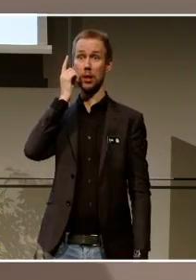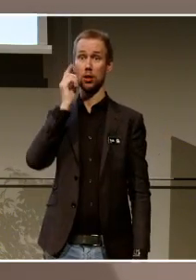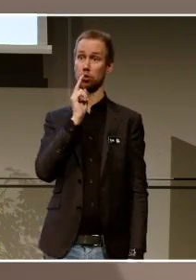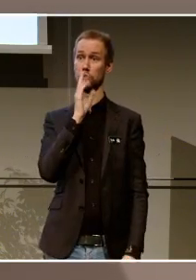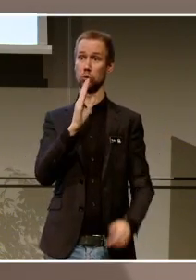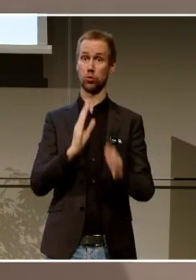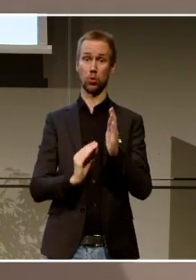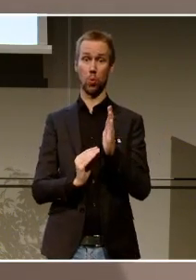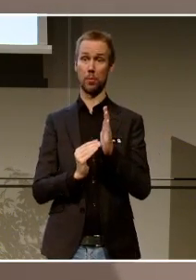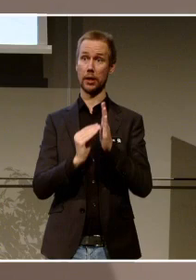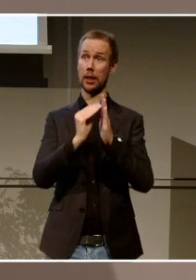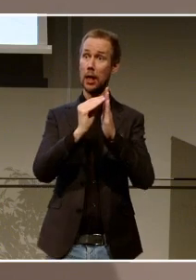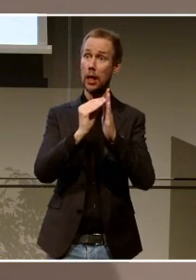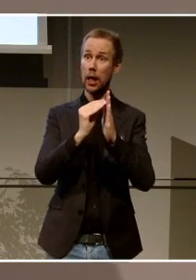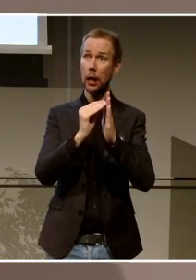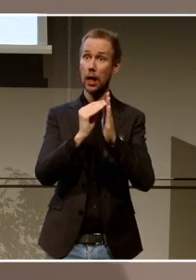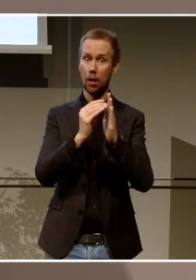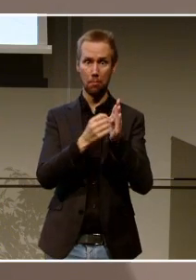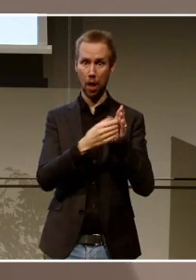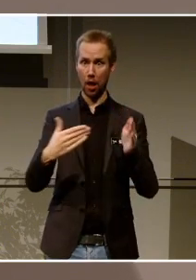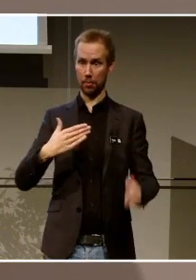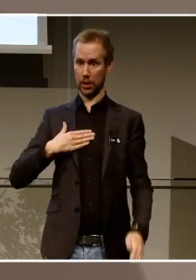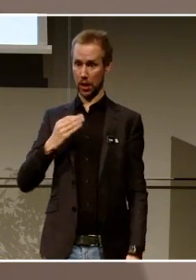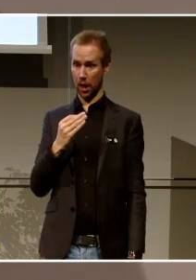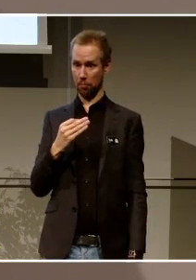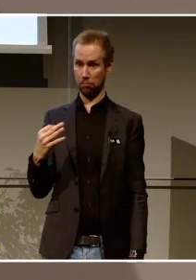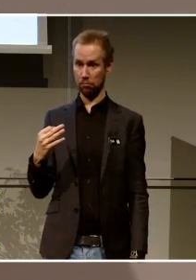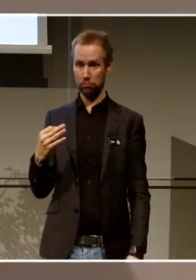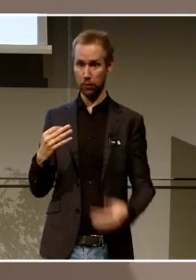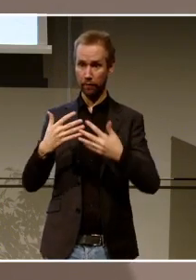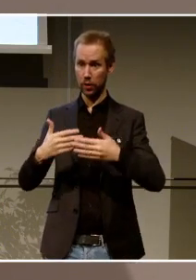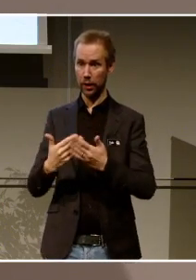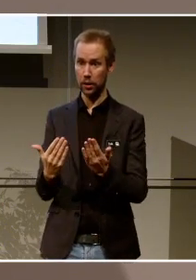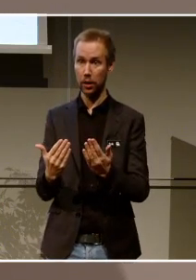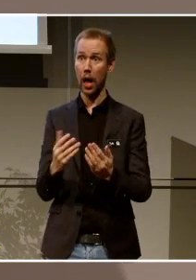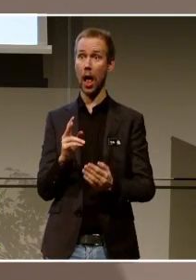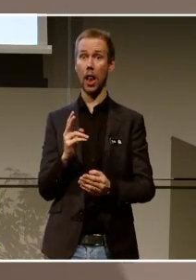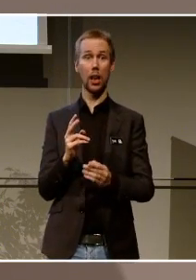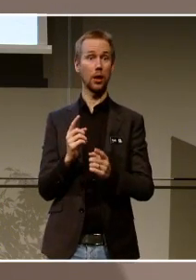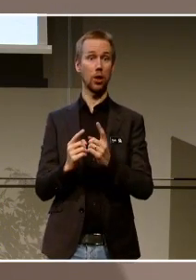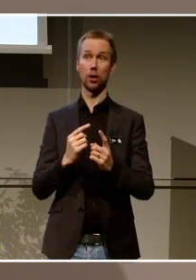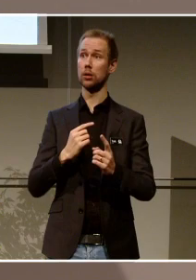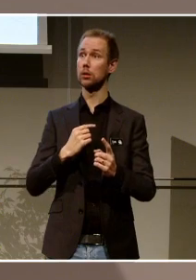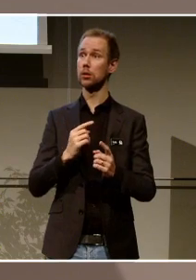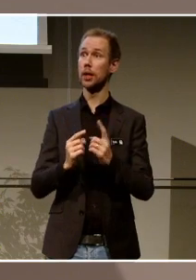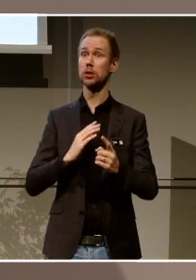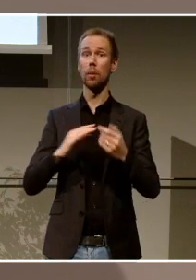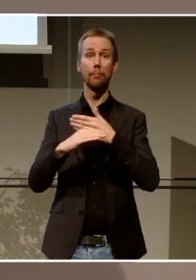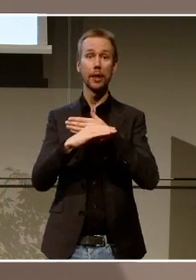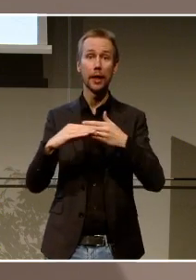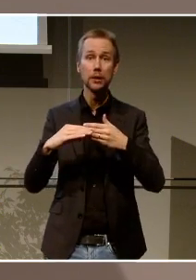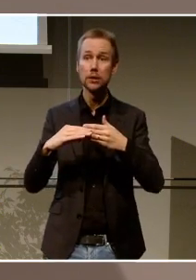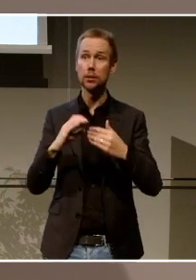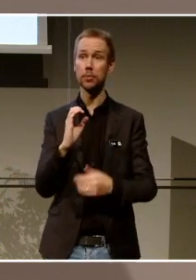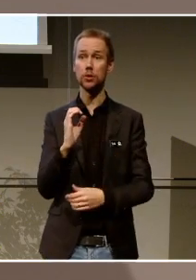jag tidigare kunde inte längre funkar. Det kan vara så att jag samtidigt har begränsade resurser. Hur mycket surftid har jag kvar i slutet av månaden?